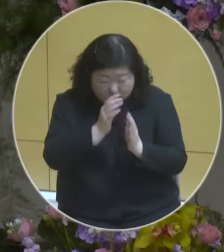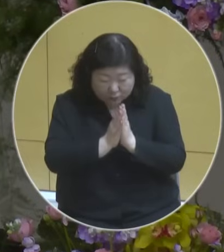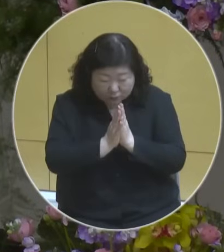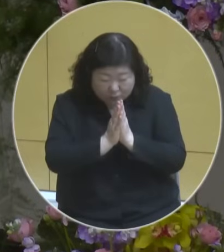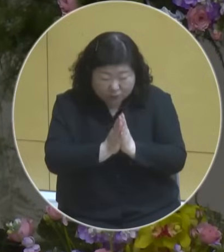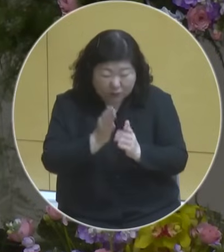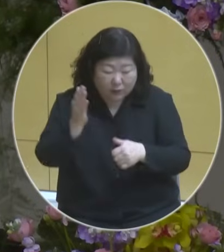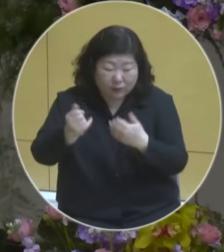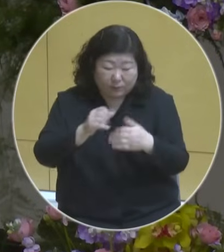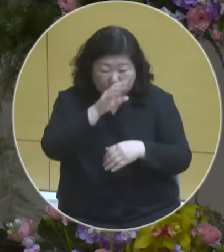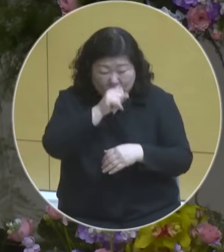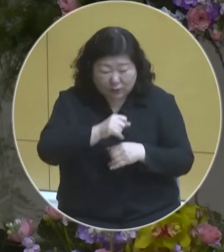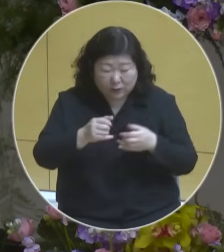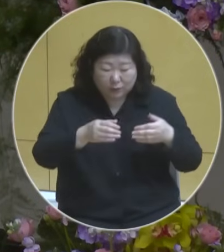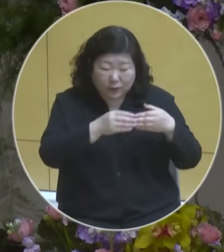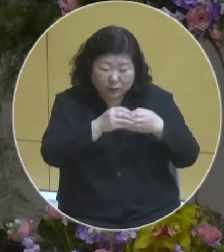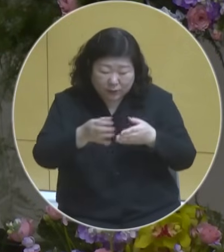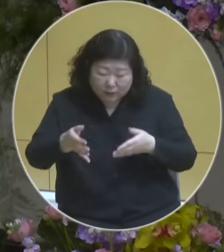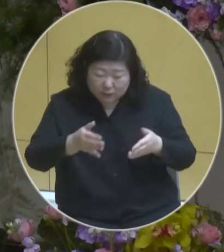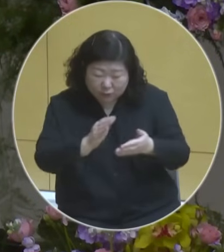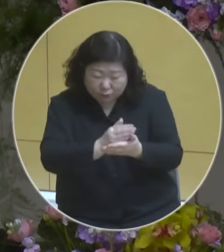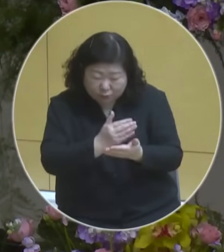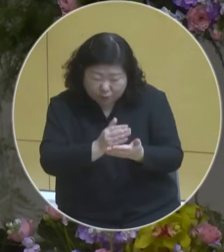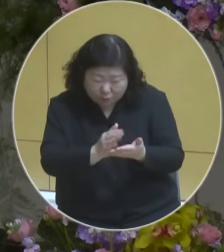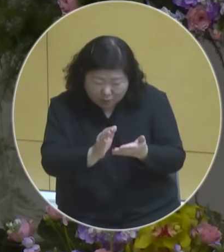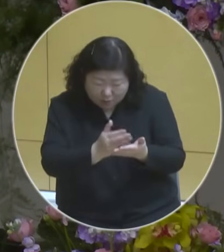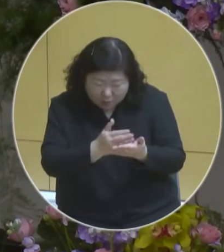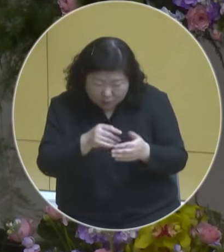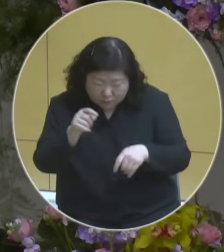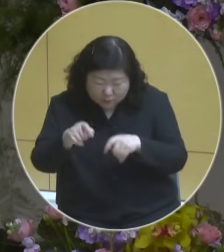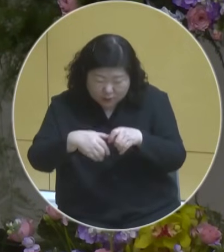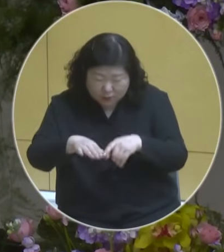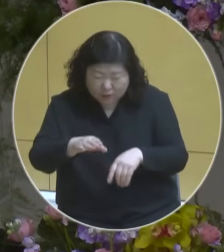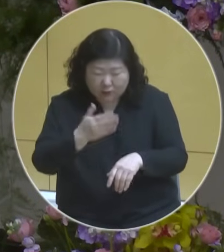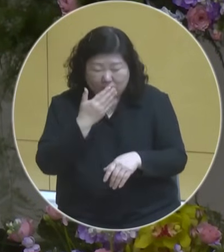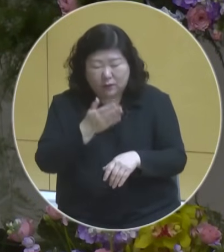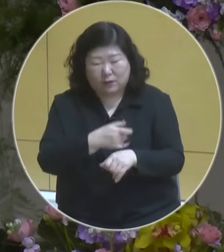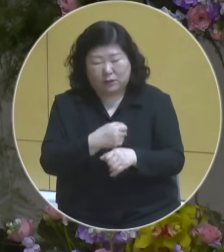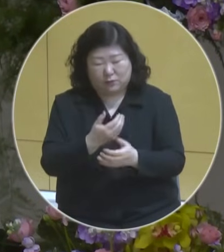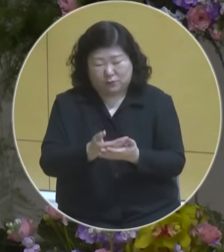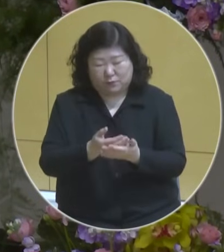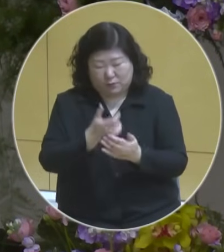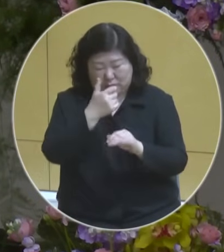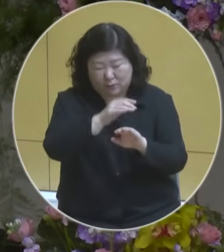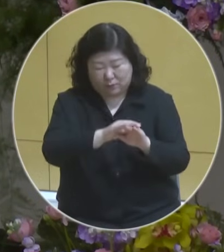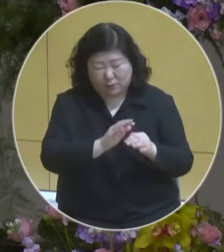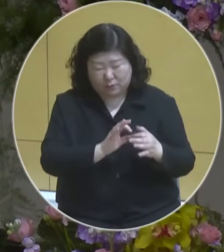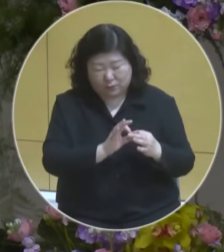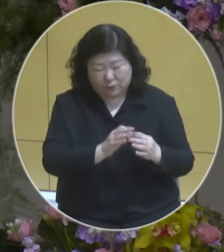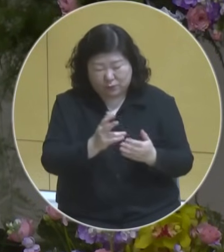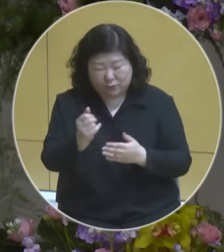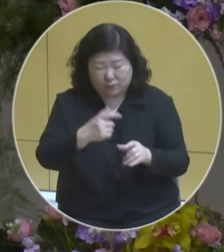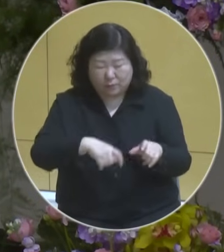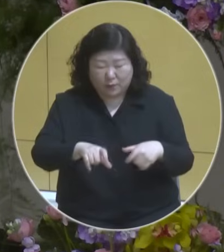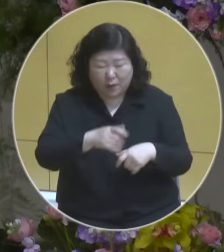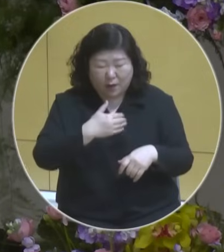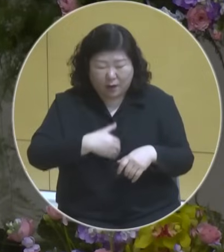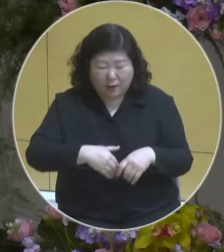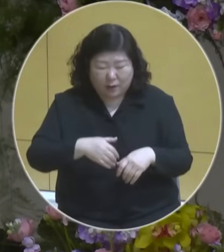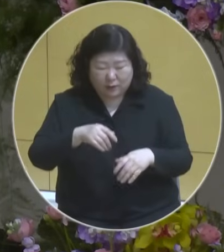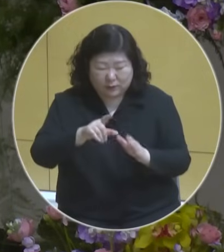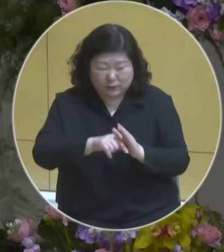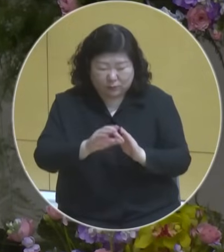선하시고 인도하시는 길을 분별하며 나아가게 하여 주시옵소서 예배 시간을 통해서 주님을 더 알아가는 시간이